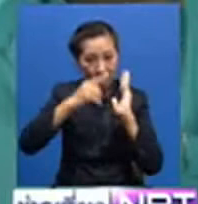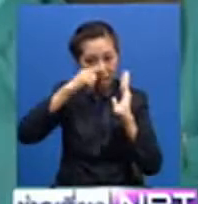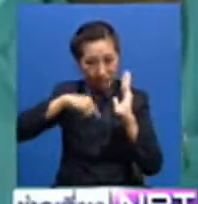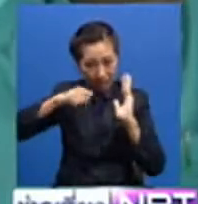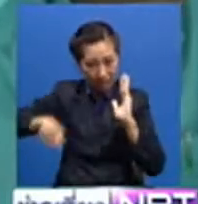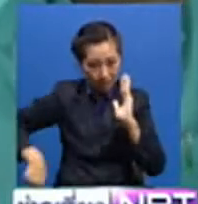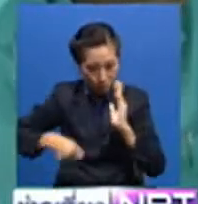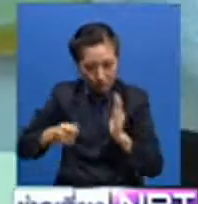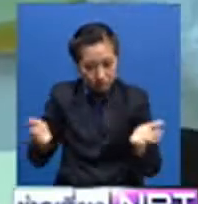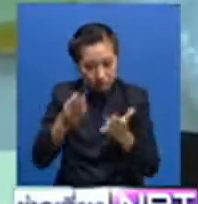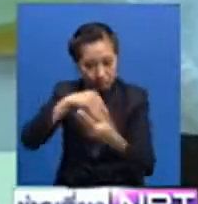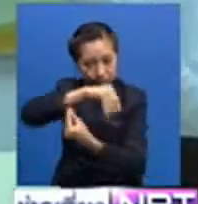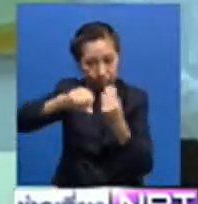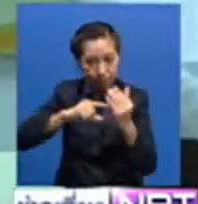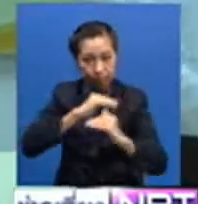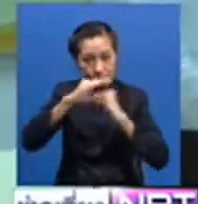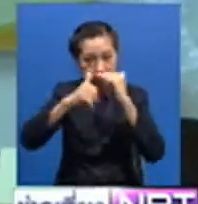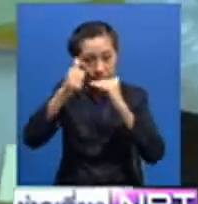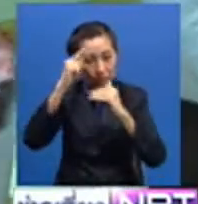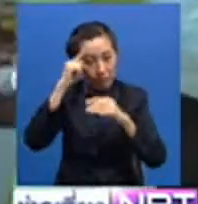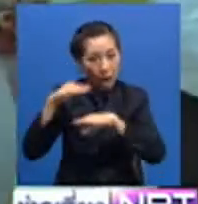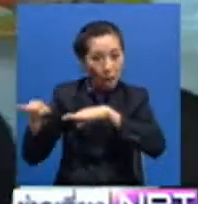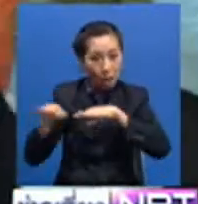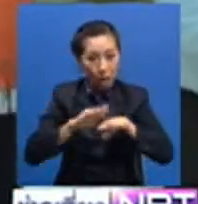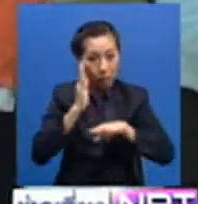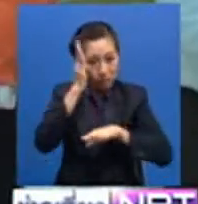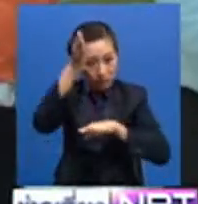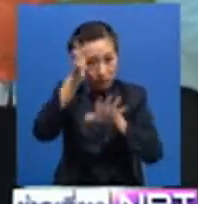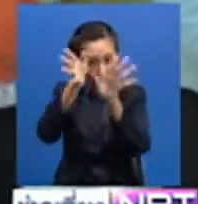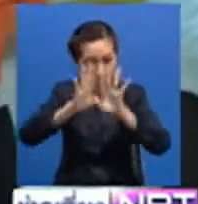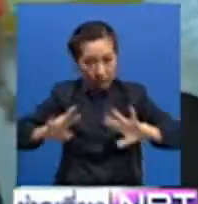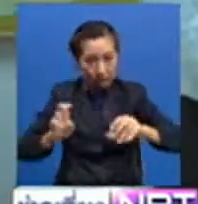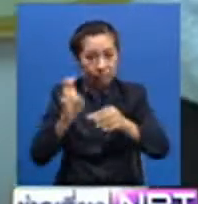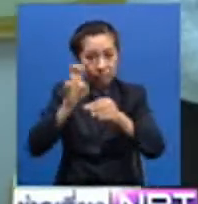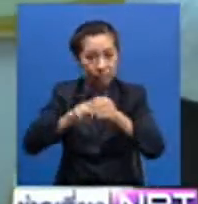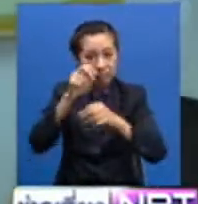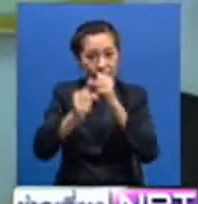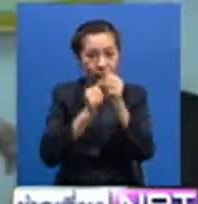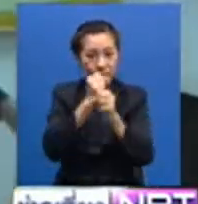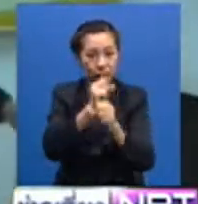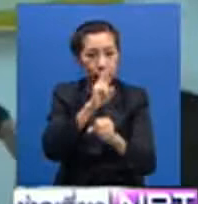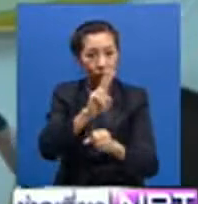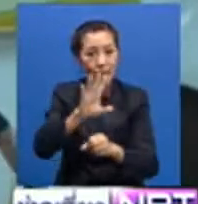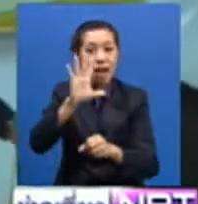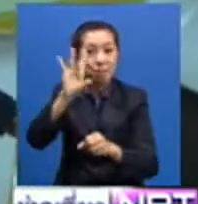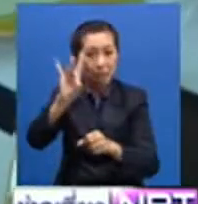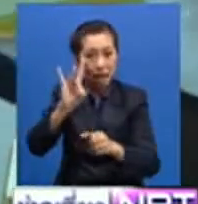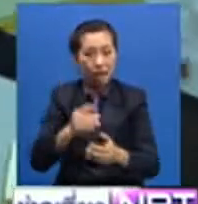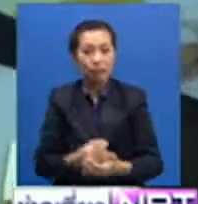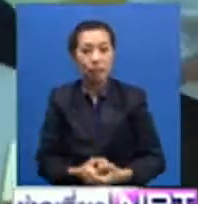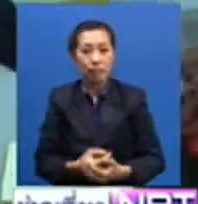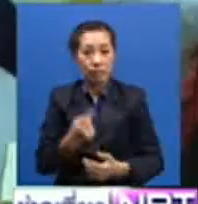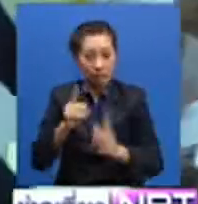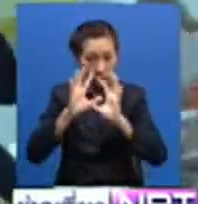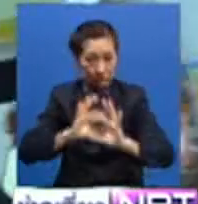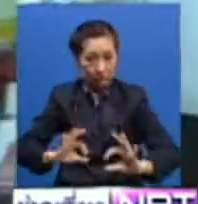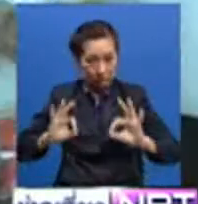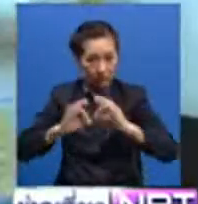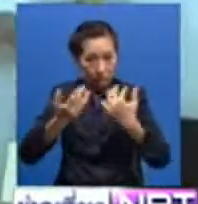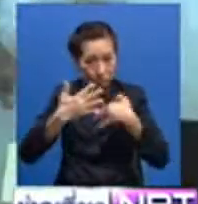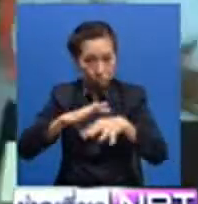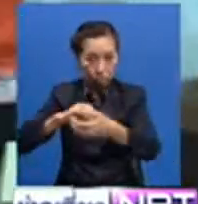เพื่อเป็นการรองรับการเข้าสู่ประชาคมเศรษฐกิจอาเซียนในปี2558และสร้างสมานฉันท์